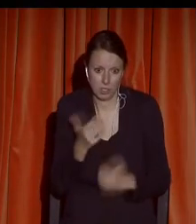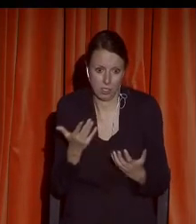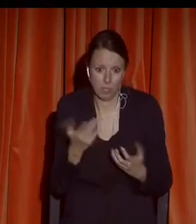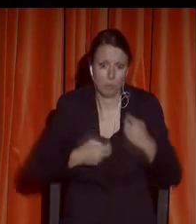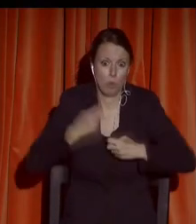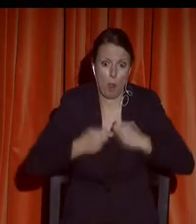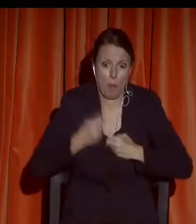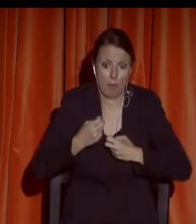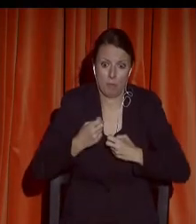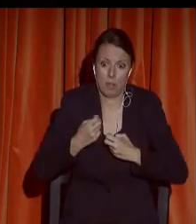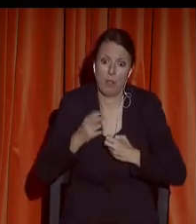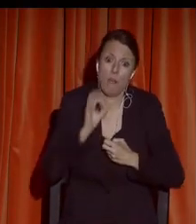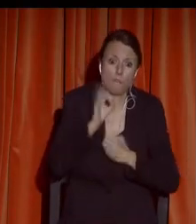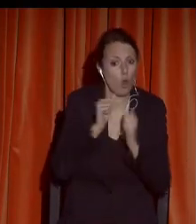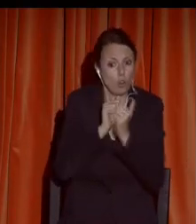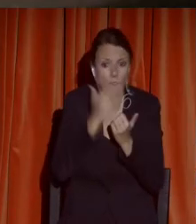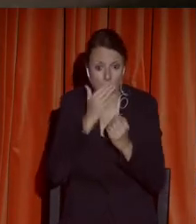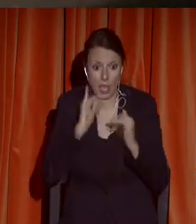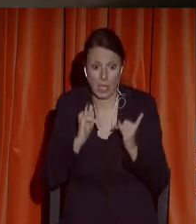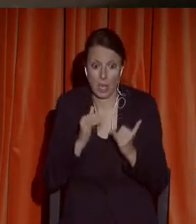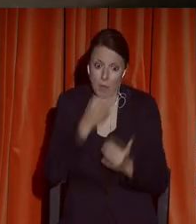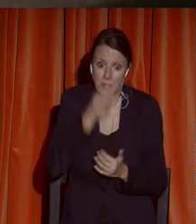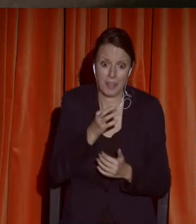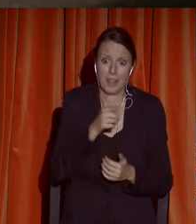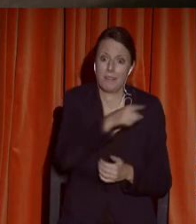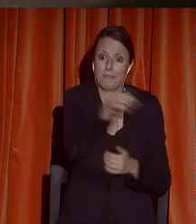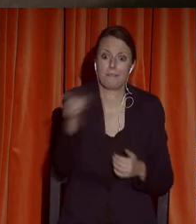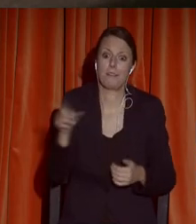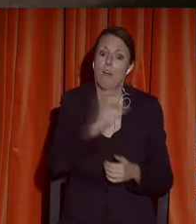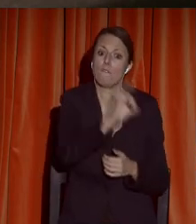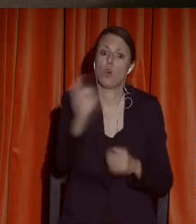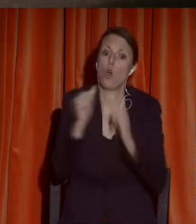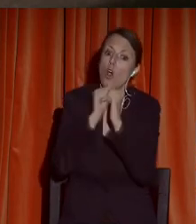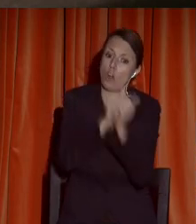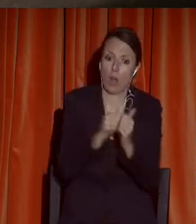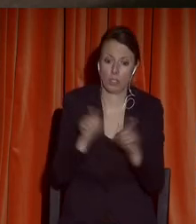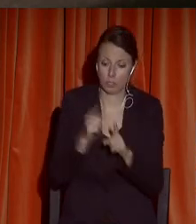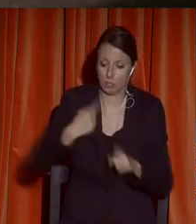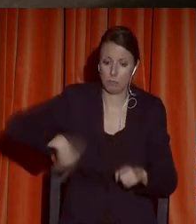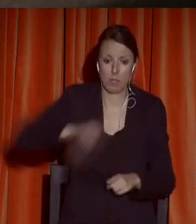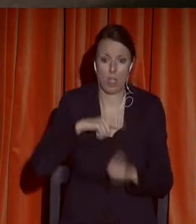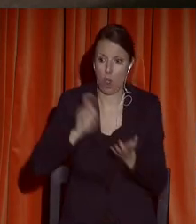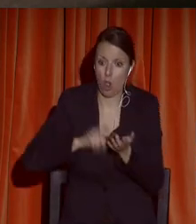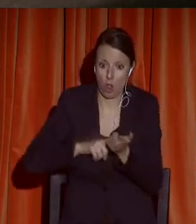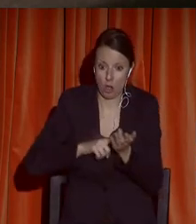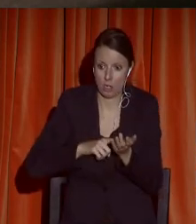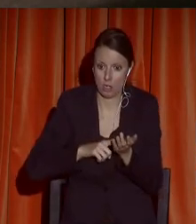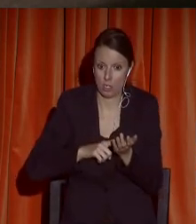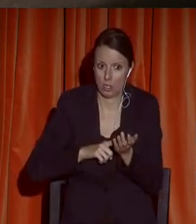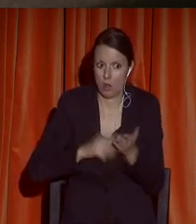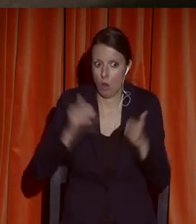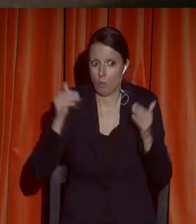rolą i oczekiwaniem naszym nie jest tak, że właśnie te standardy organizacji międzynarodowych